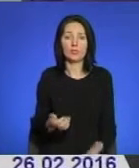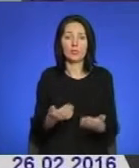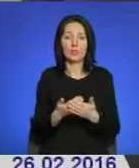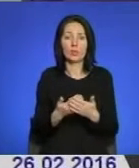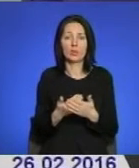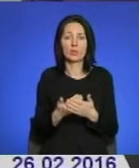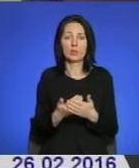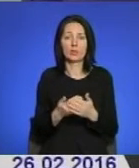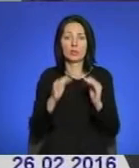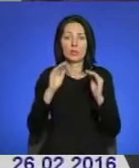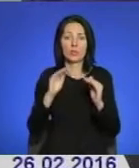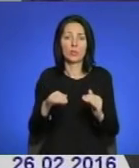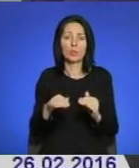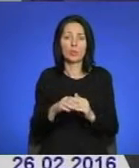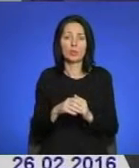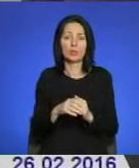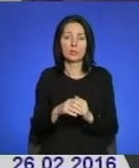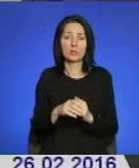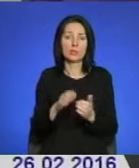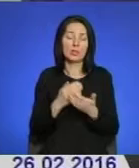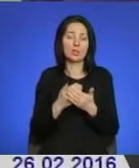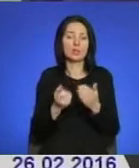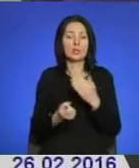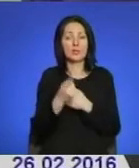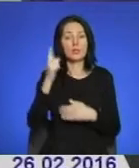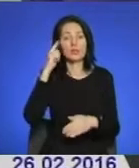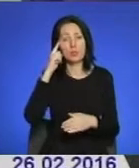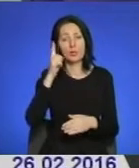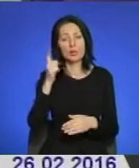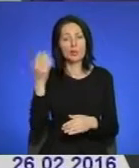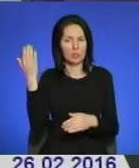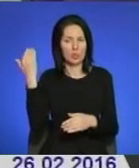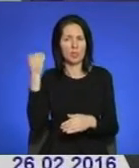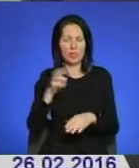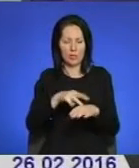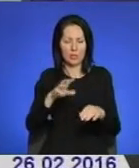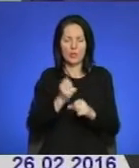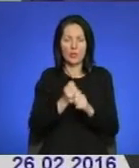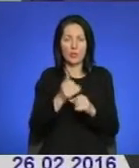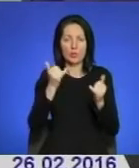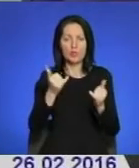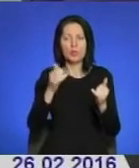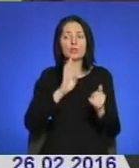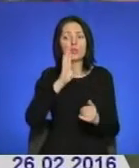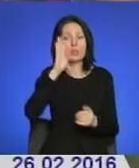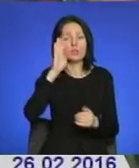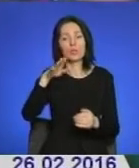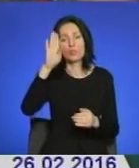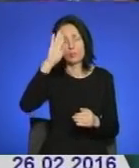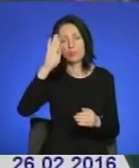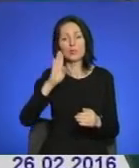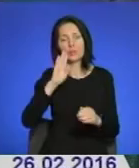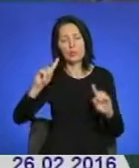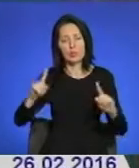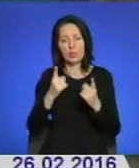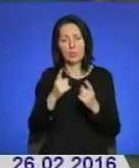Десь впала зразу думка, що бувший міліціонер, але на сьогоднішній ранок злочинці затримані. Нападники